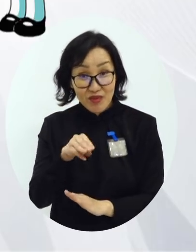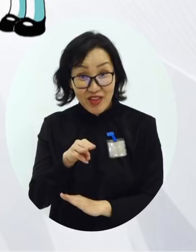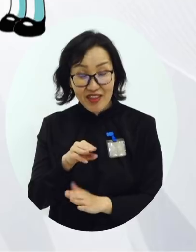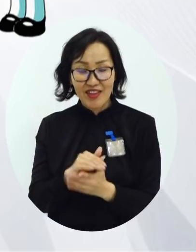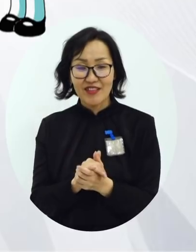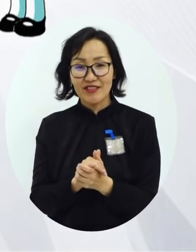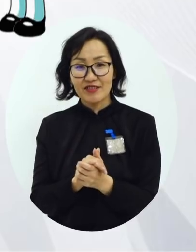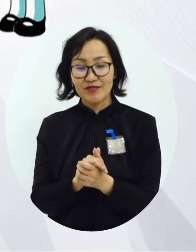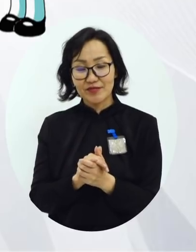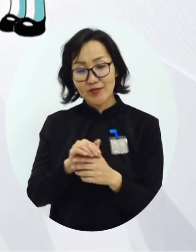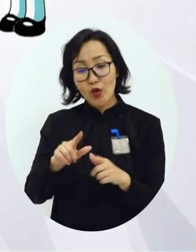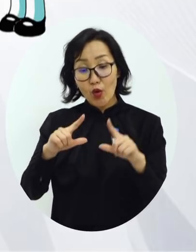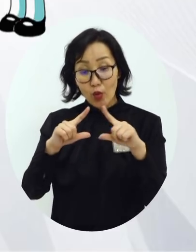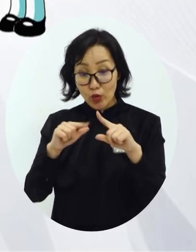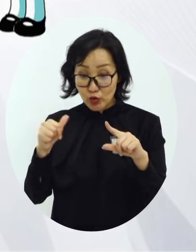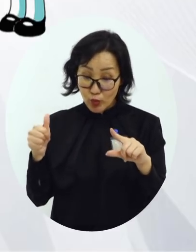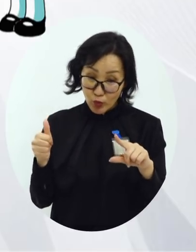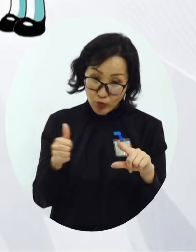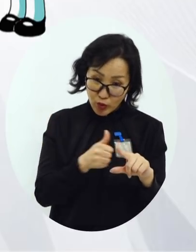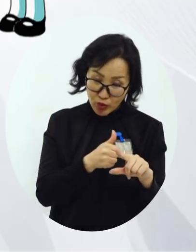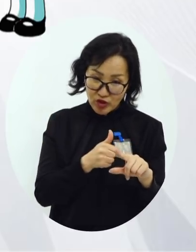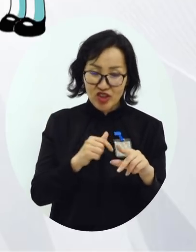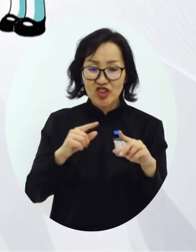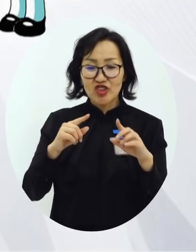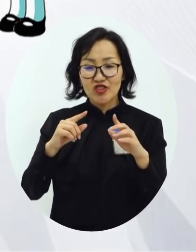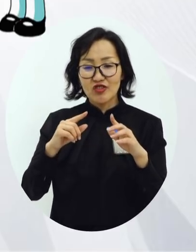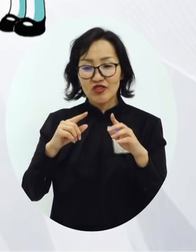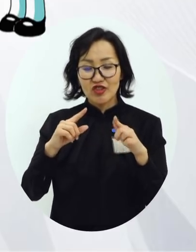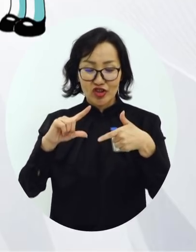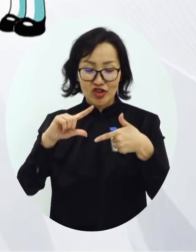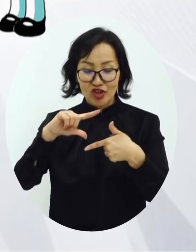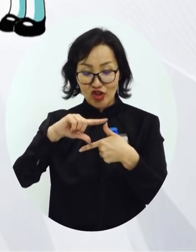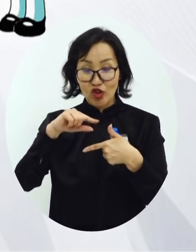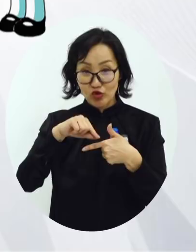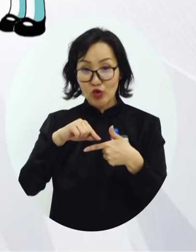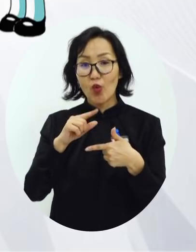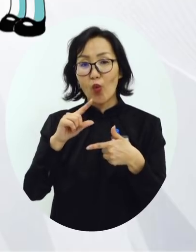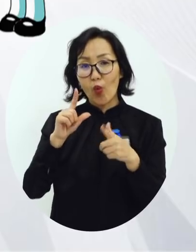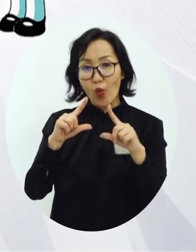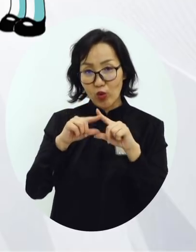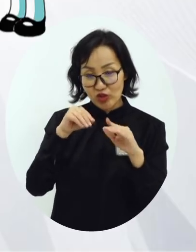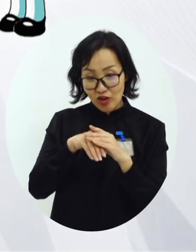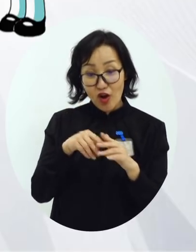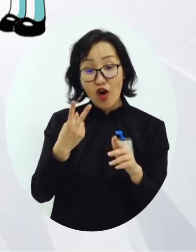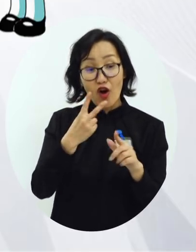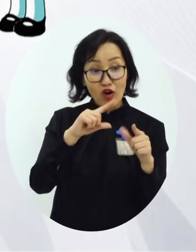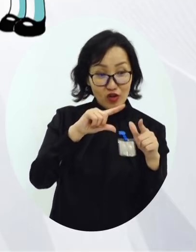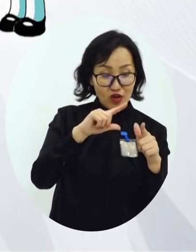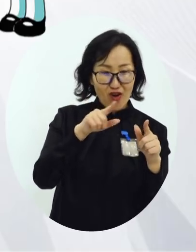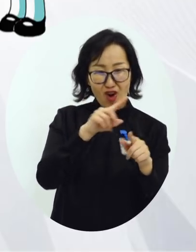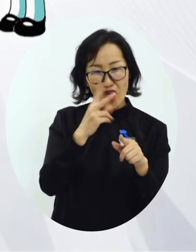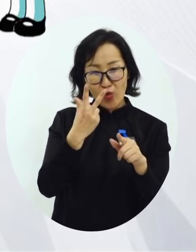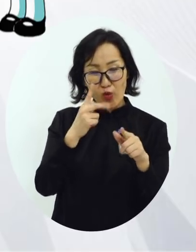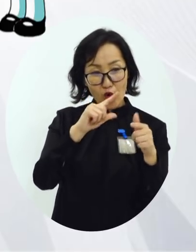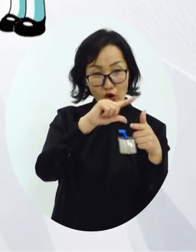байсан. Гурвалжин бүр тэгш өнцөгт гурвалжин. Хоёр гурвалжинд хоёуланд нь ямар байна?